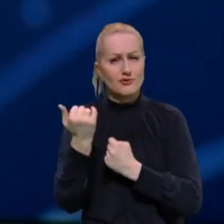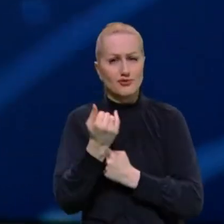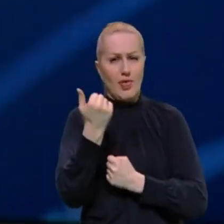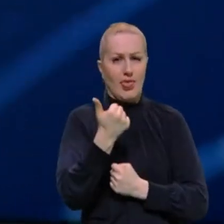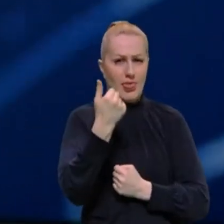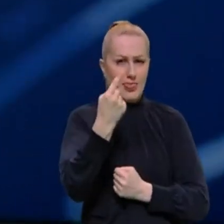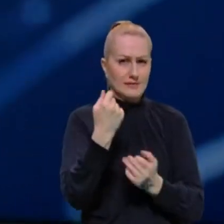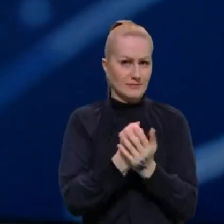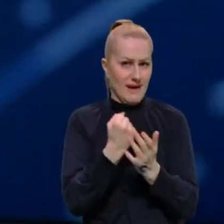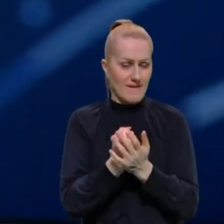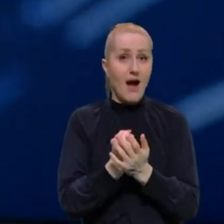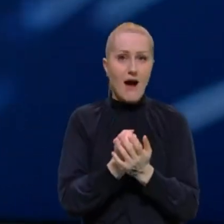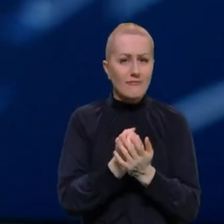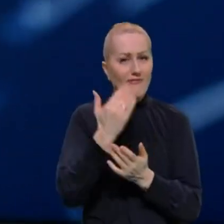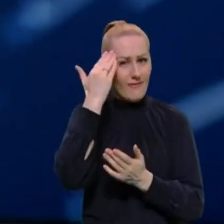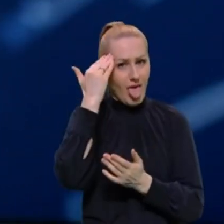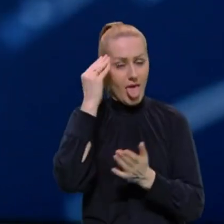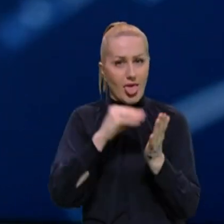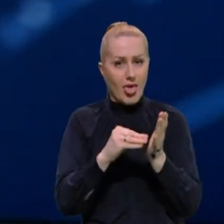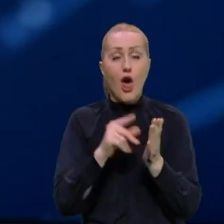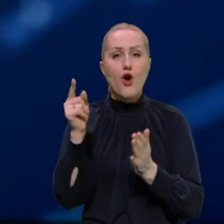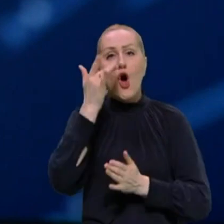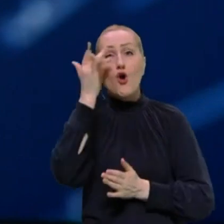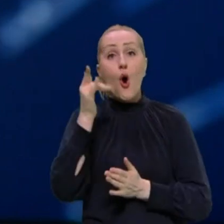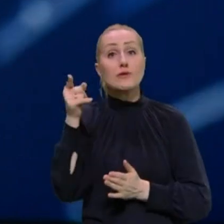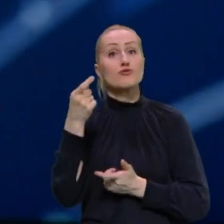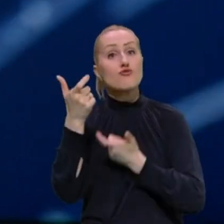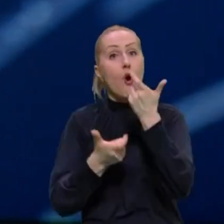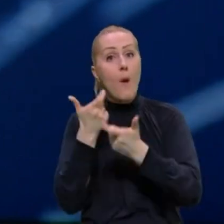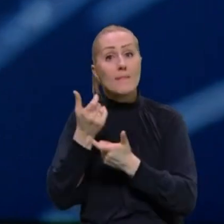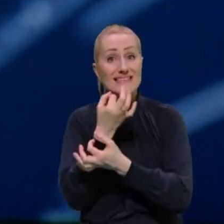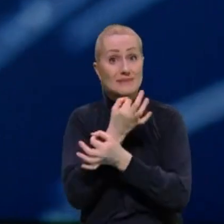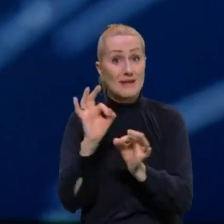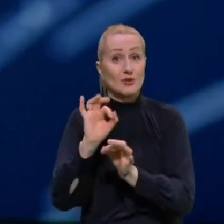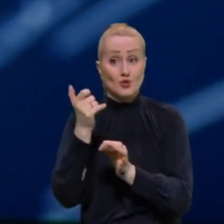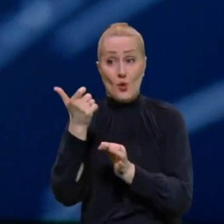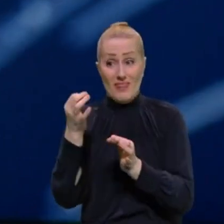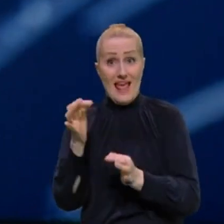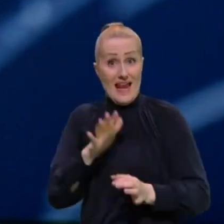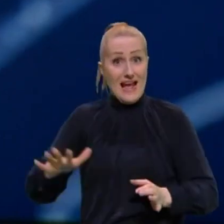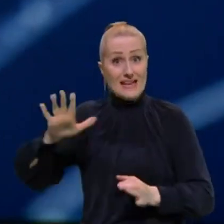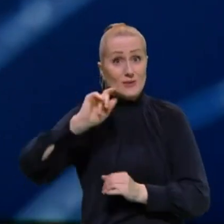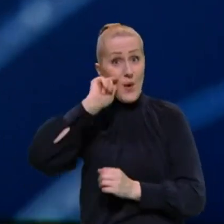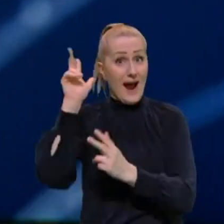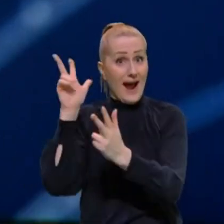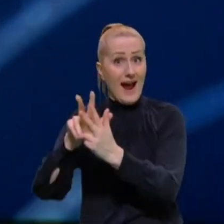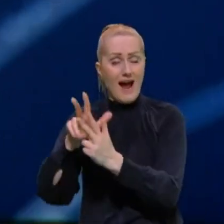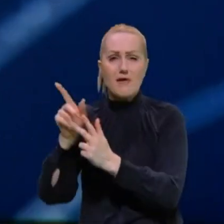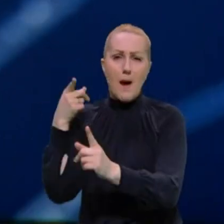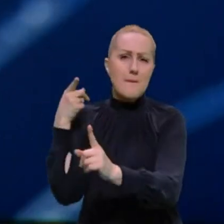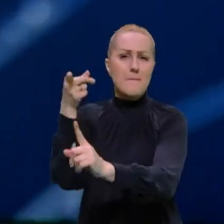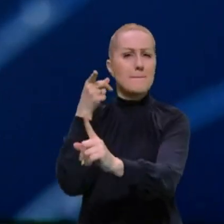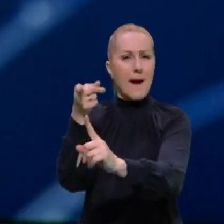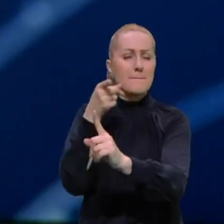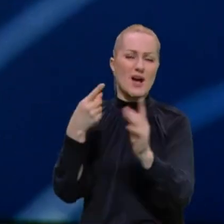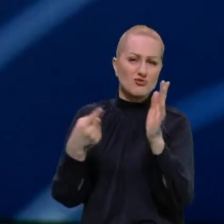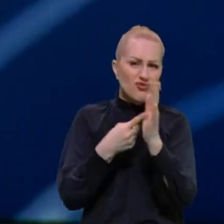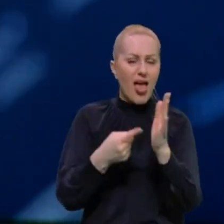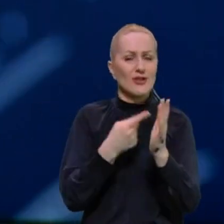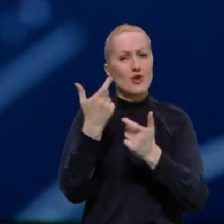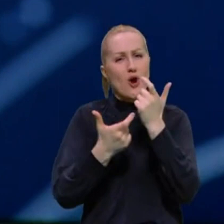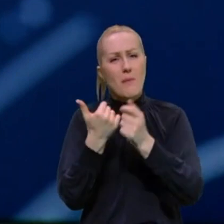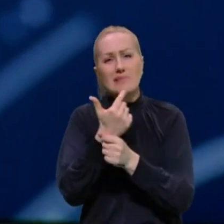tym wszystkim. Nie mówi się o tym, że Rosjanie do tej operacji, którą prowadzą w tej chwili nad Ukrainę, wystrzeliwując